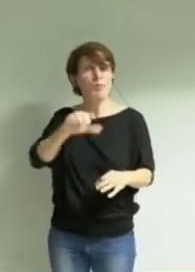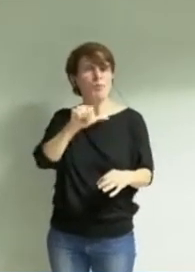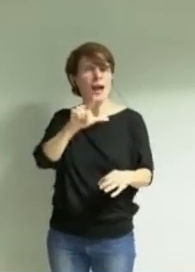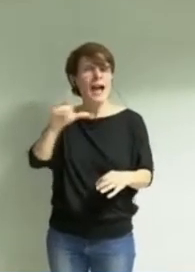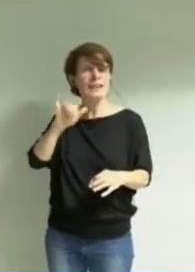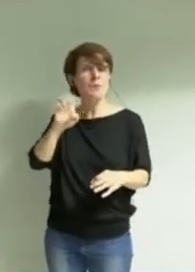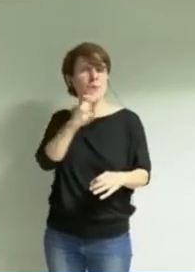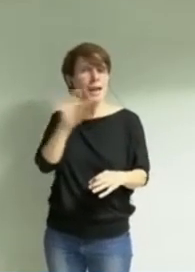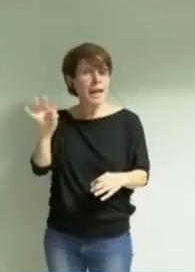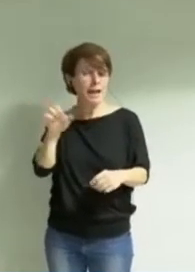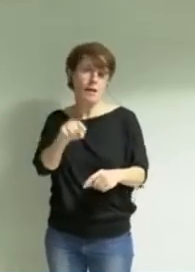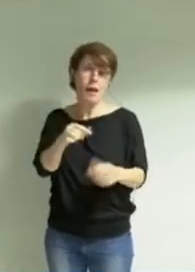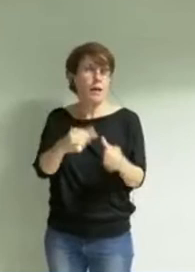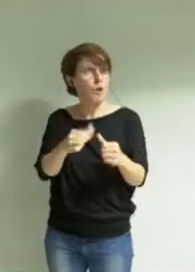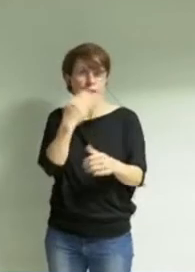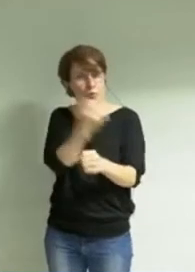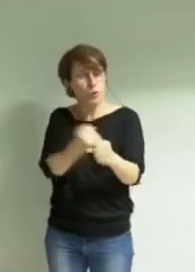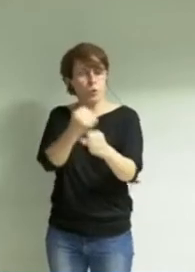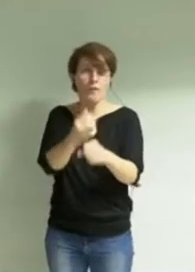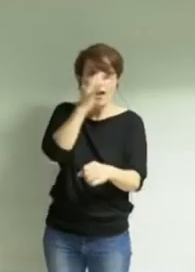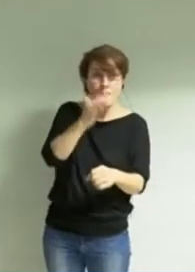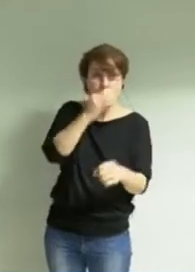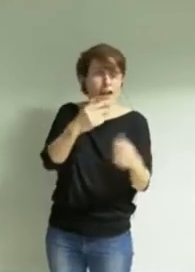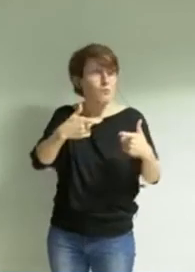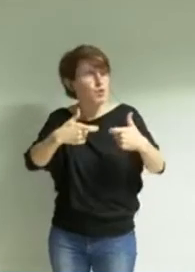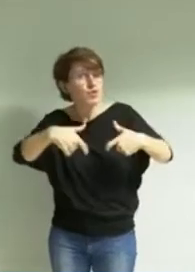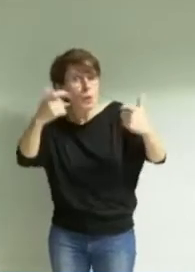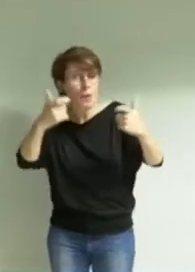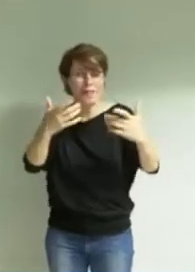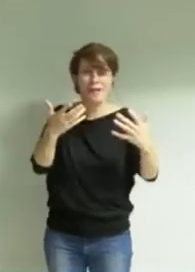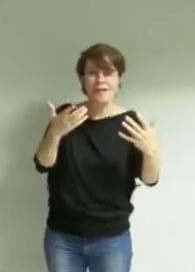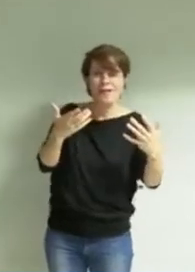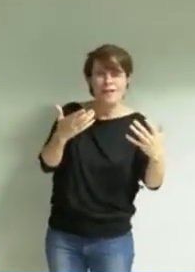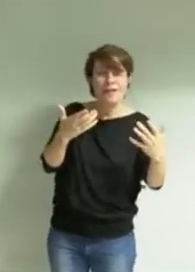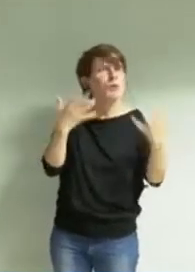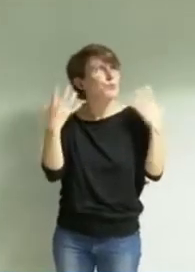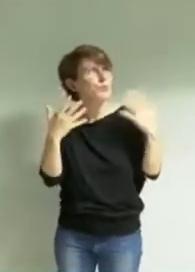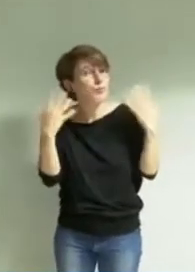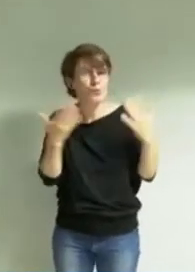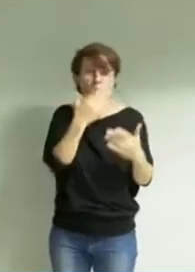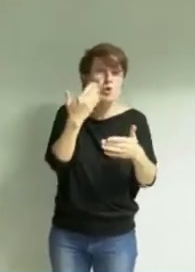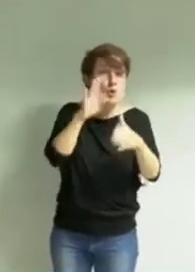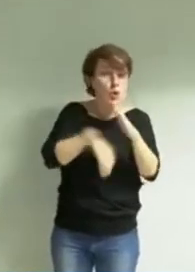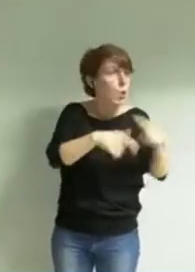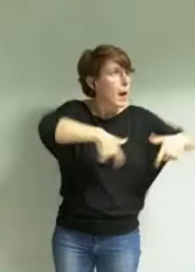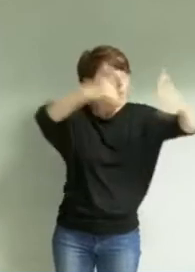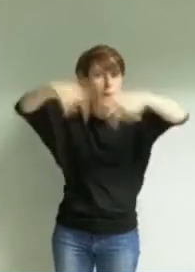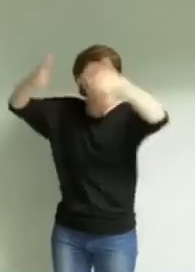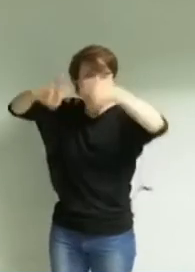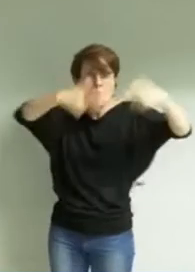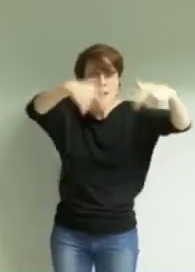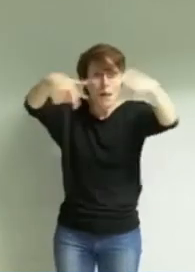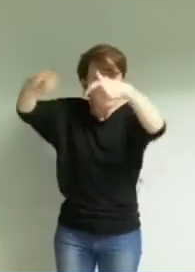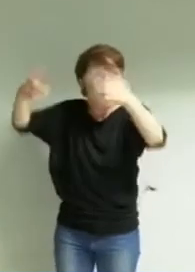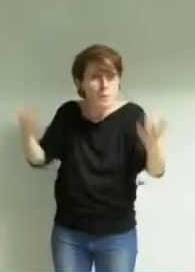mieux d'avoir une ferme urbaine, un espace de respiration, plutôt que l'urbanisation? Est-ce qu'entre une ferme urbaine et